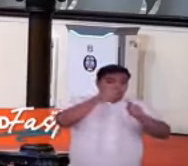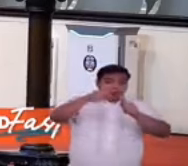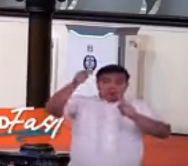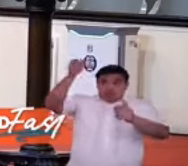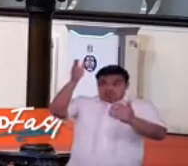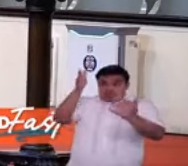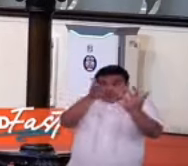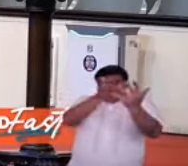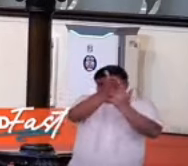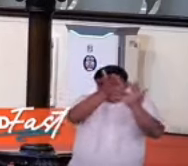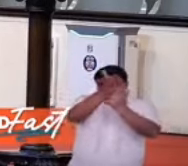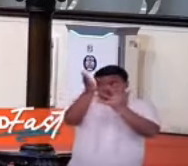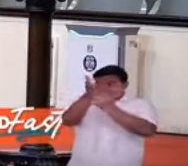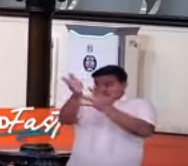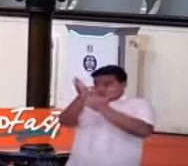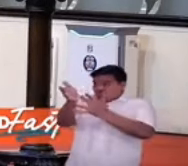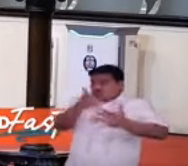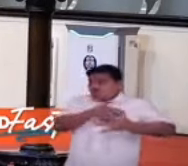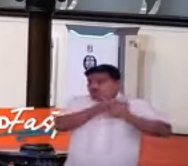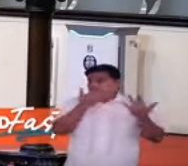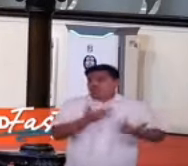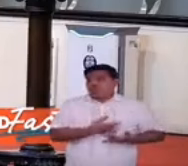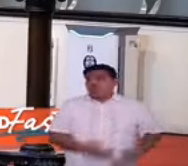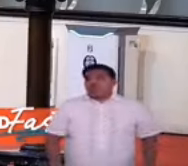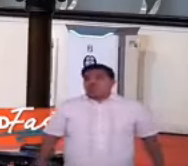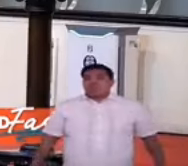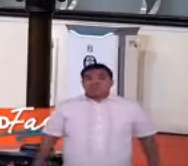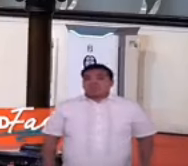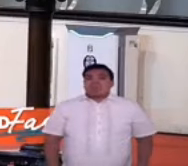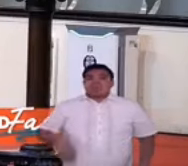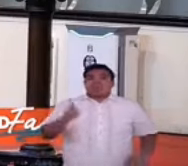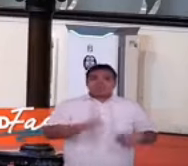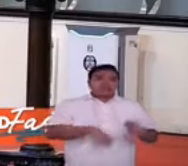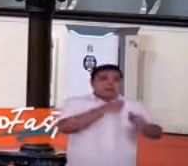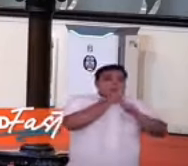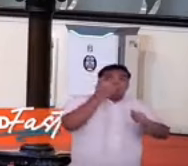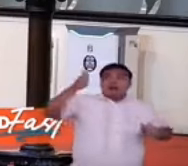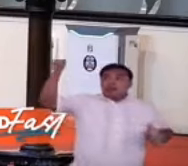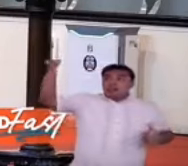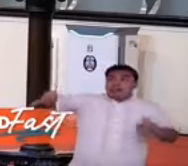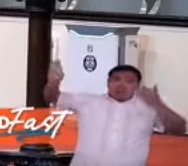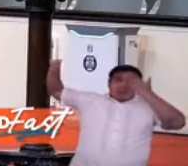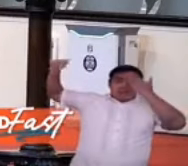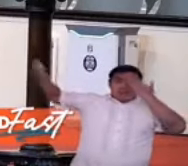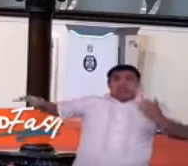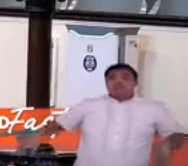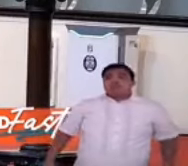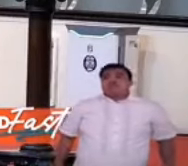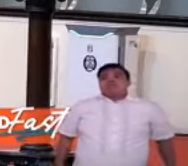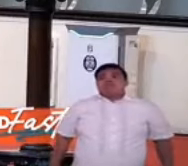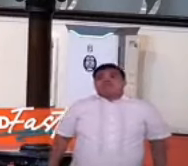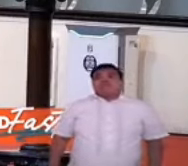Nakigistorya kag usa ka tawo, nasuko kag usa ka tawo. But wa ka kibaw mangi, there are 1,000 others who are watching what you are putting